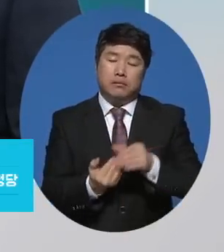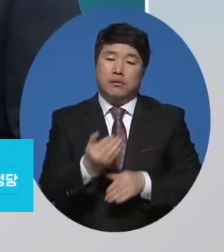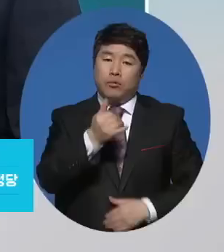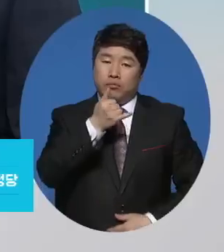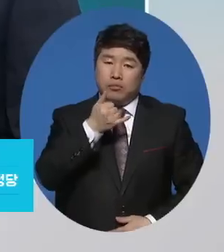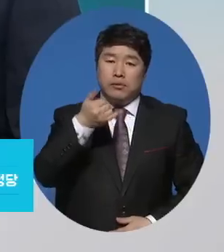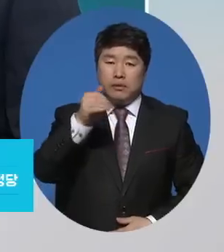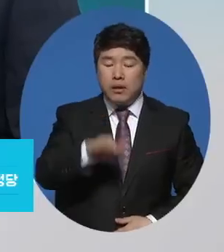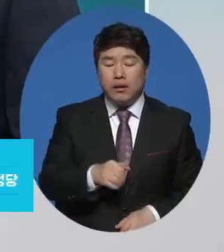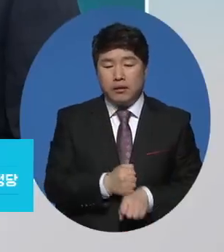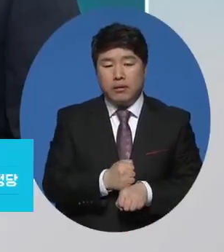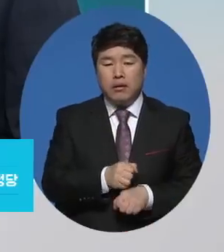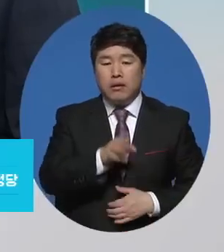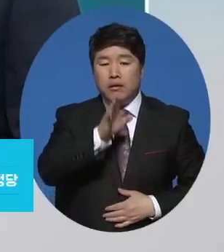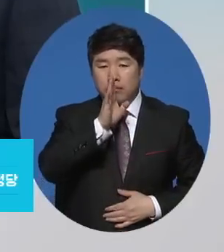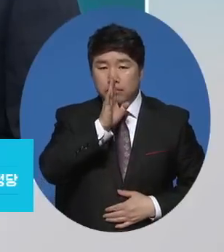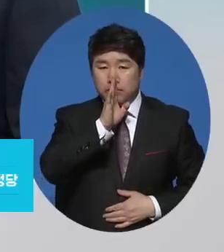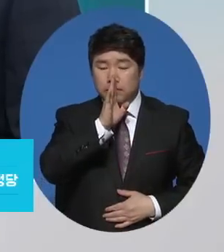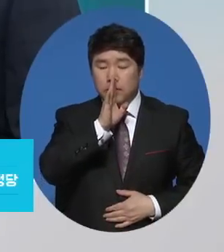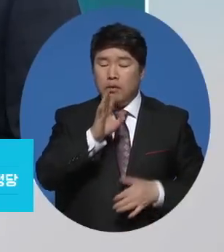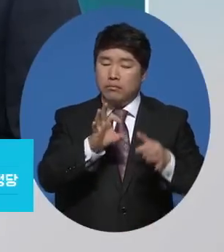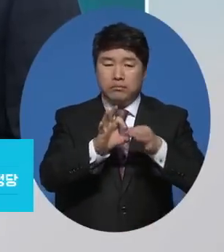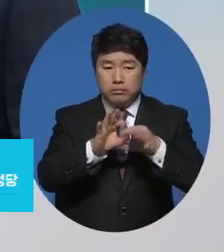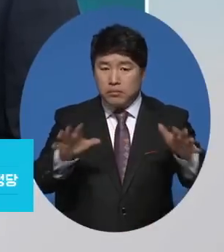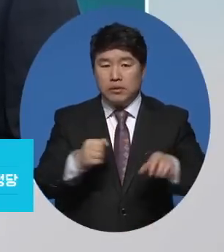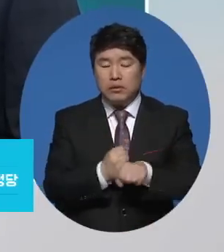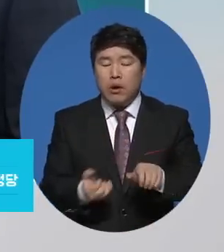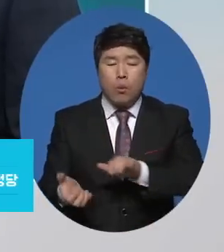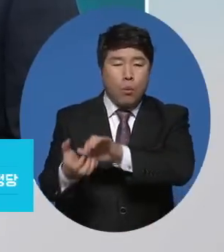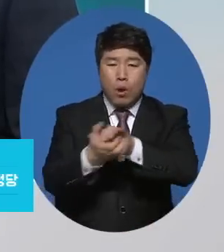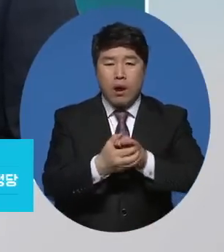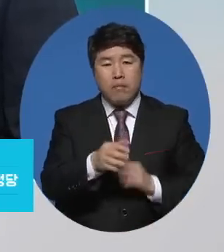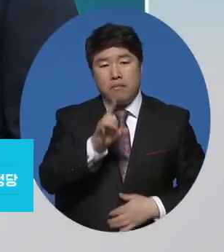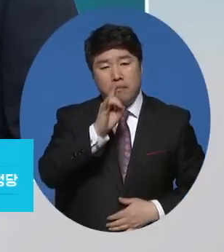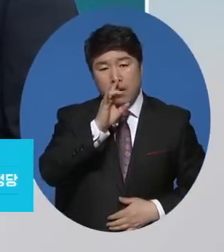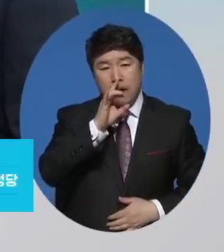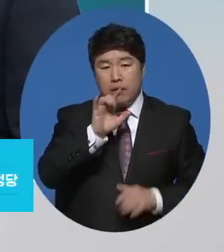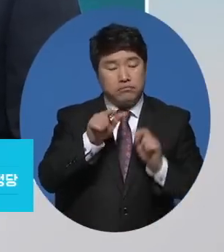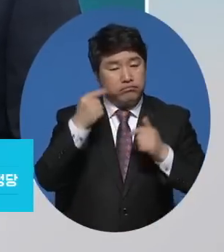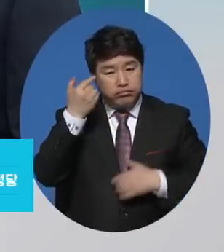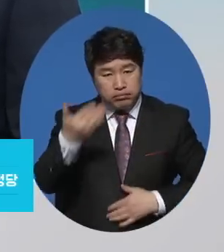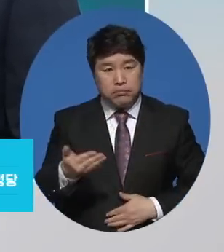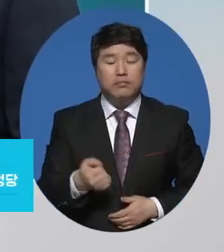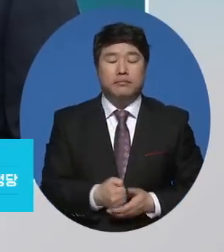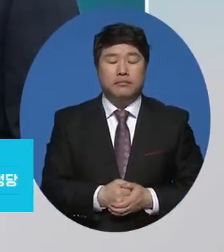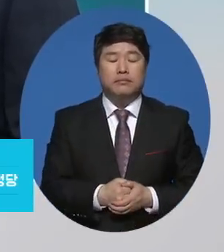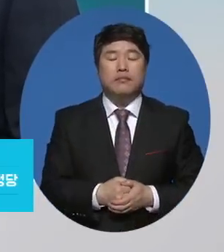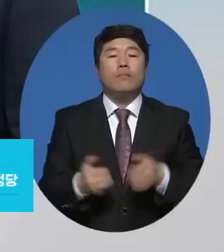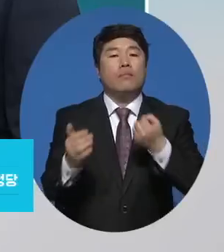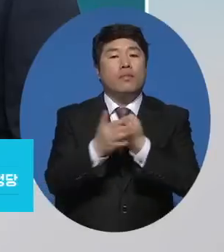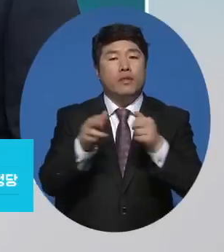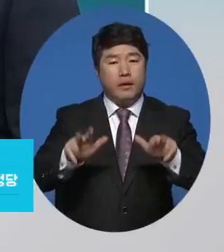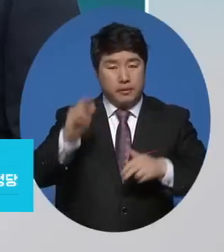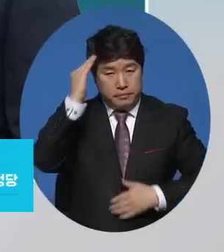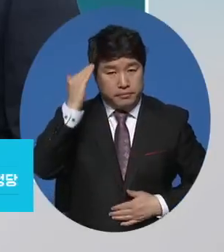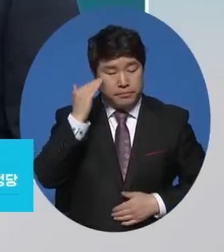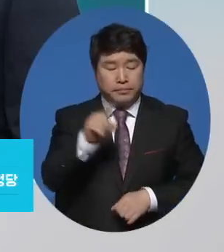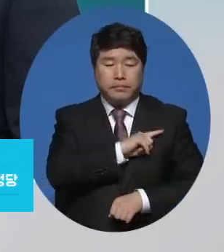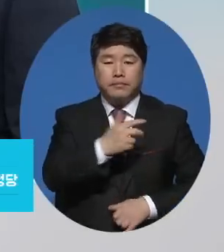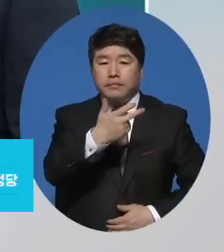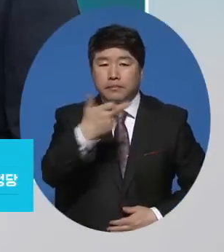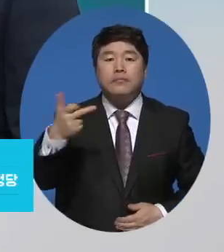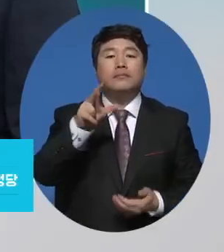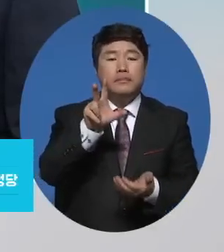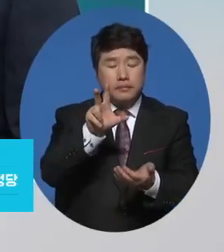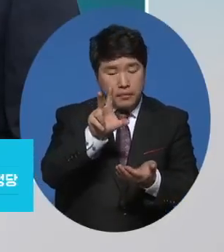나오는데 뭐 사실 여부와 상관없이 화합이 안 되는 거 아니냐 그래서 지금 대한민국의 가장 큰